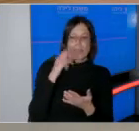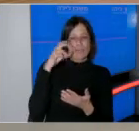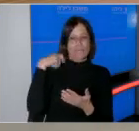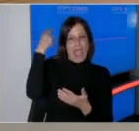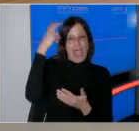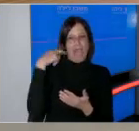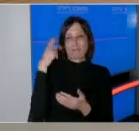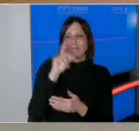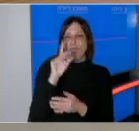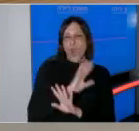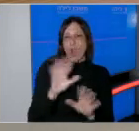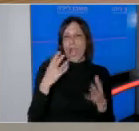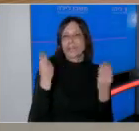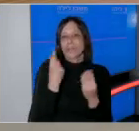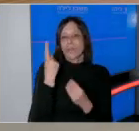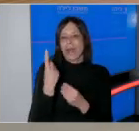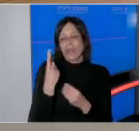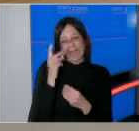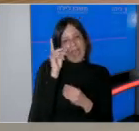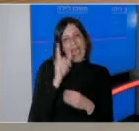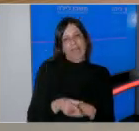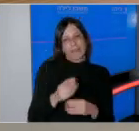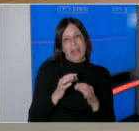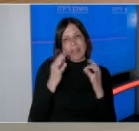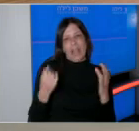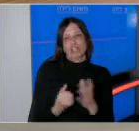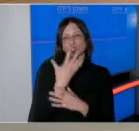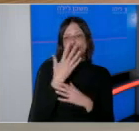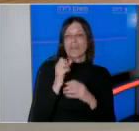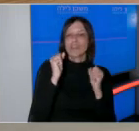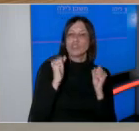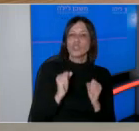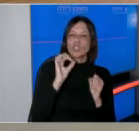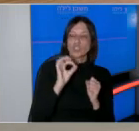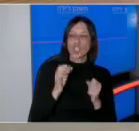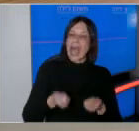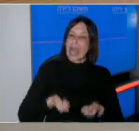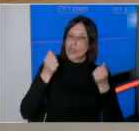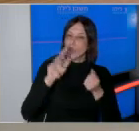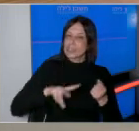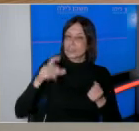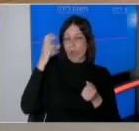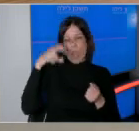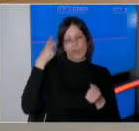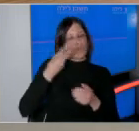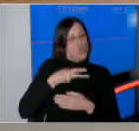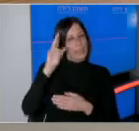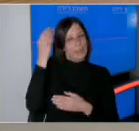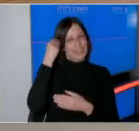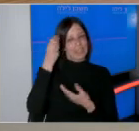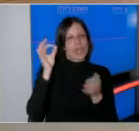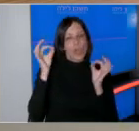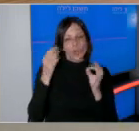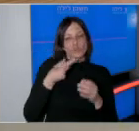וזה לא רק בתחום אחד. חייבים להתחיל לשקם את התשתיות החינוכיות של הציבור הערבי. יותר בתי ספר